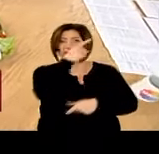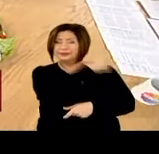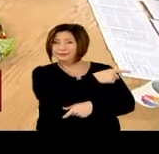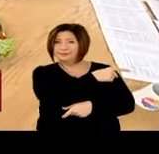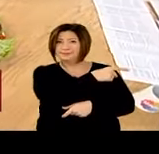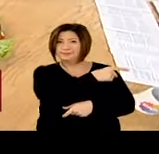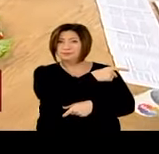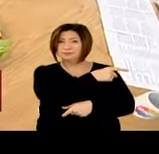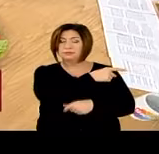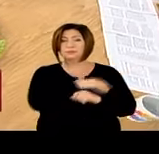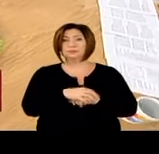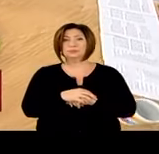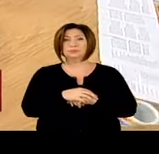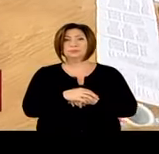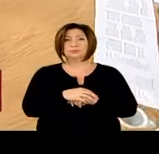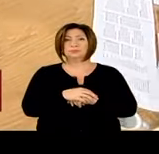Hatay'ımızın